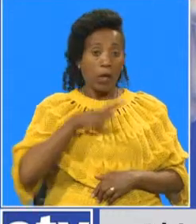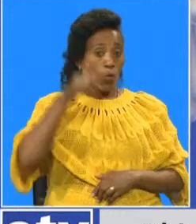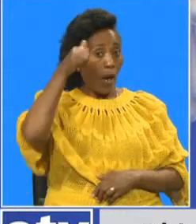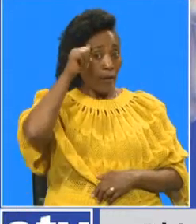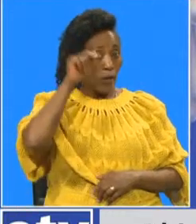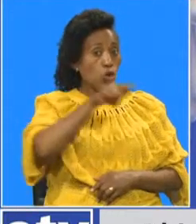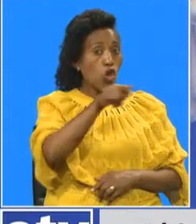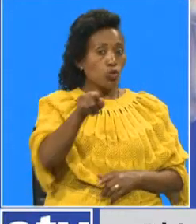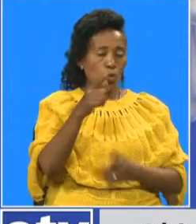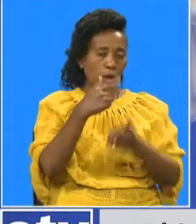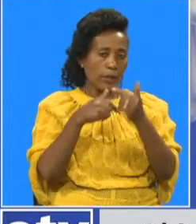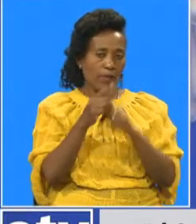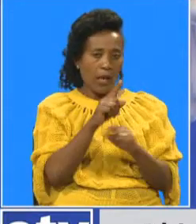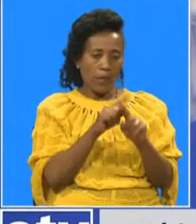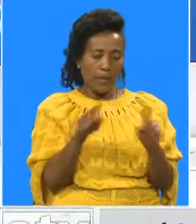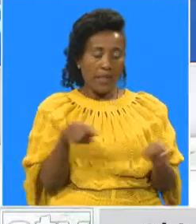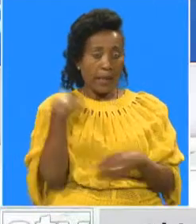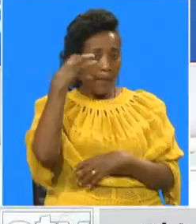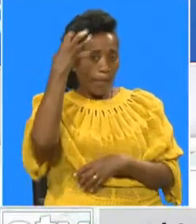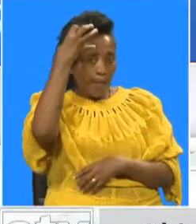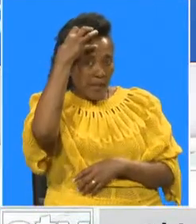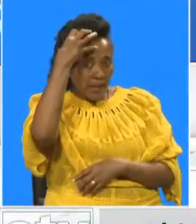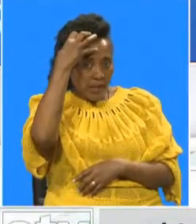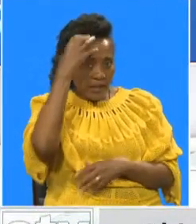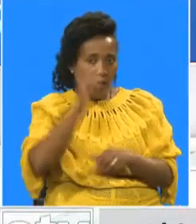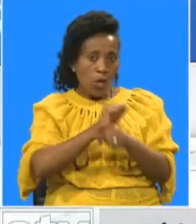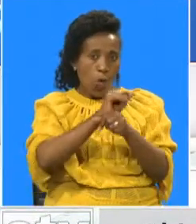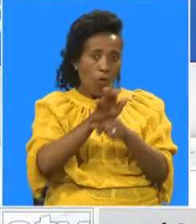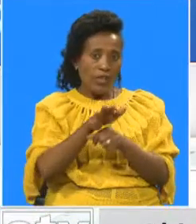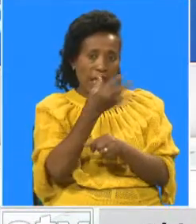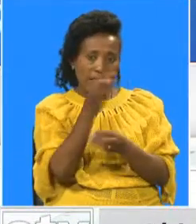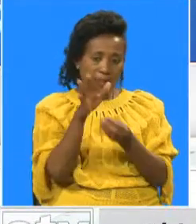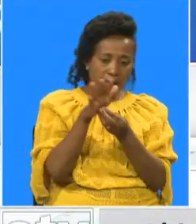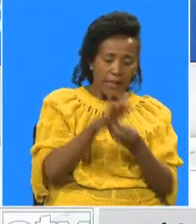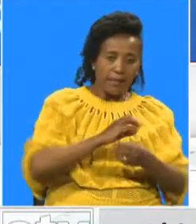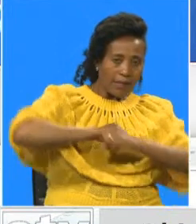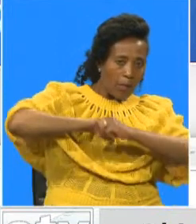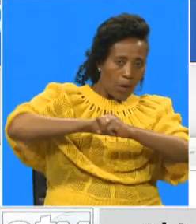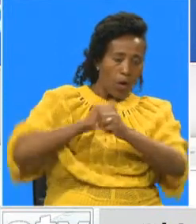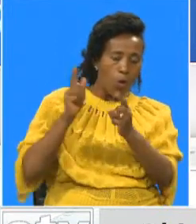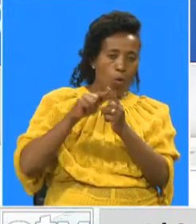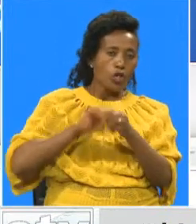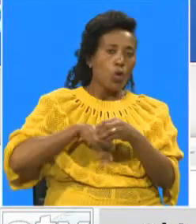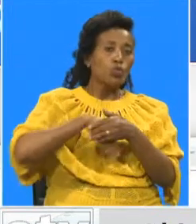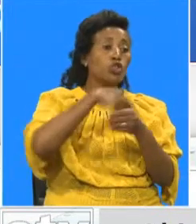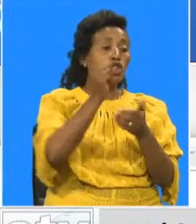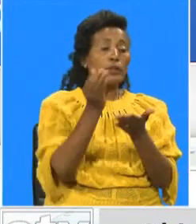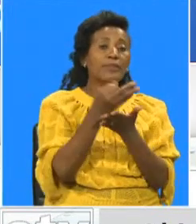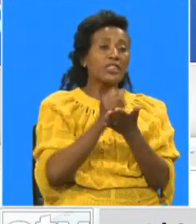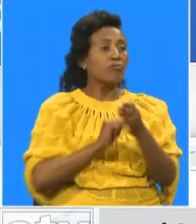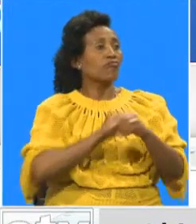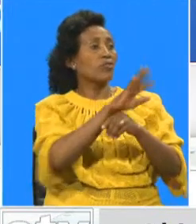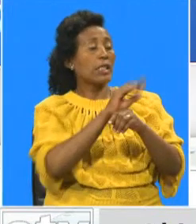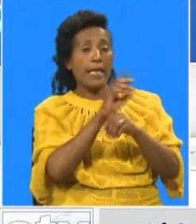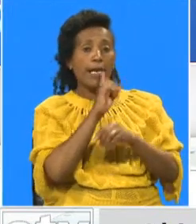አያሌው ደርሶ ልምጣና በተለይም መንግስት የኮቪድ-19 ተጽዕኖ ለመቋቋም ወደ ውጭ ምርቶቻቸውን